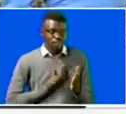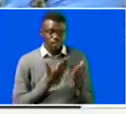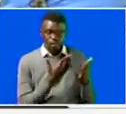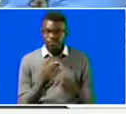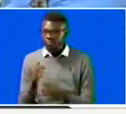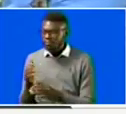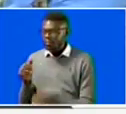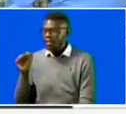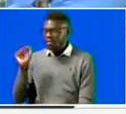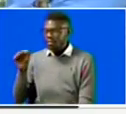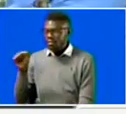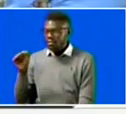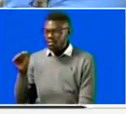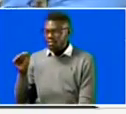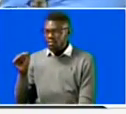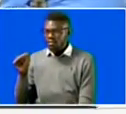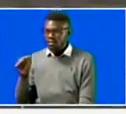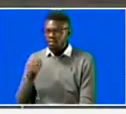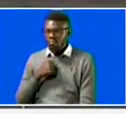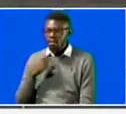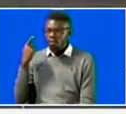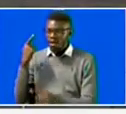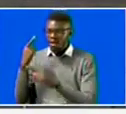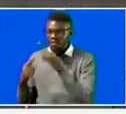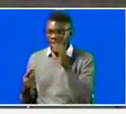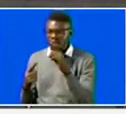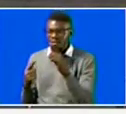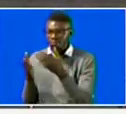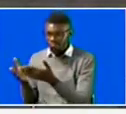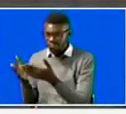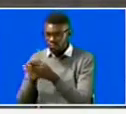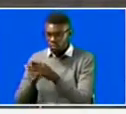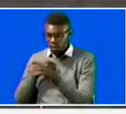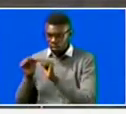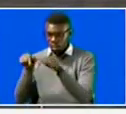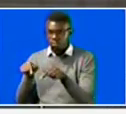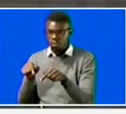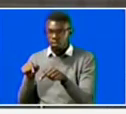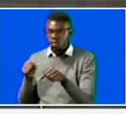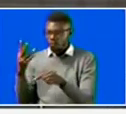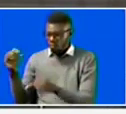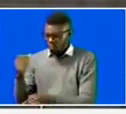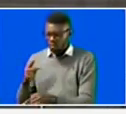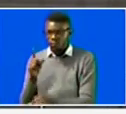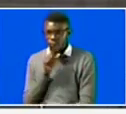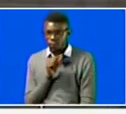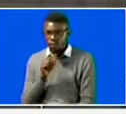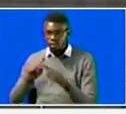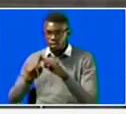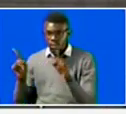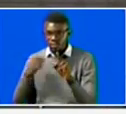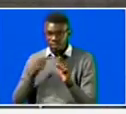Yes. Nikitoka, nimekuwa hapa 1 year. When I came here, nilikuwa nimekuja 4 months. But nilikuja